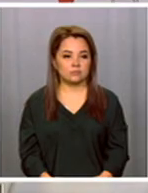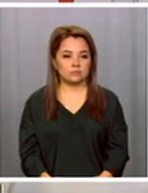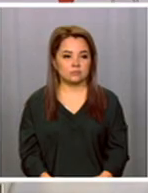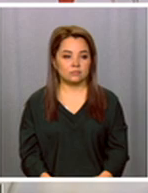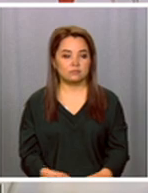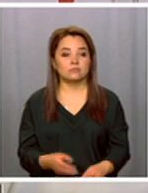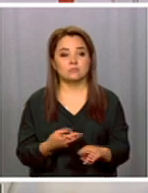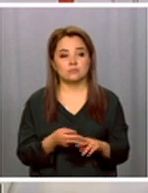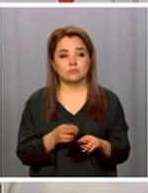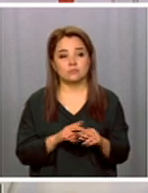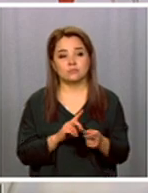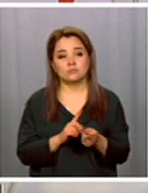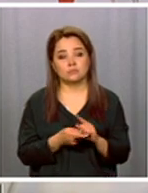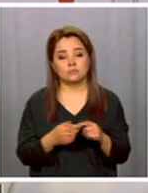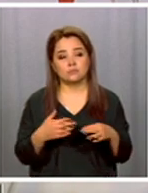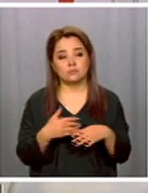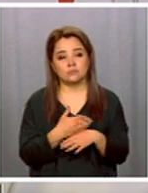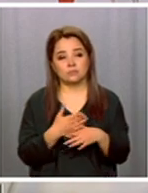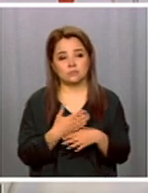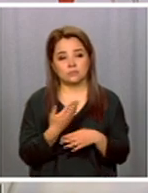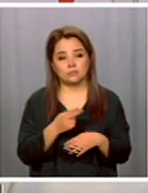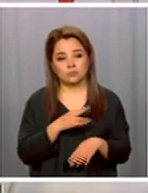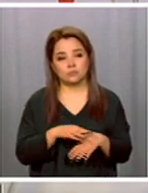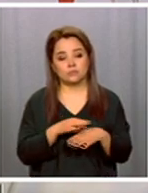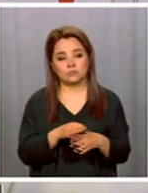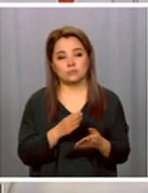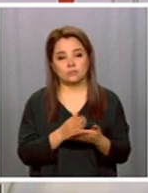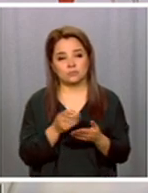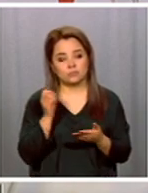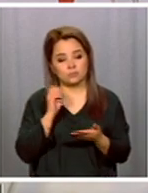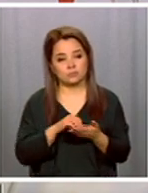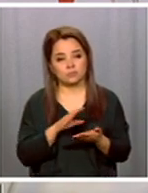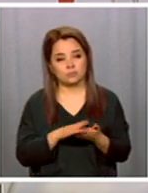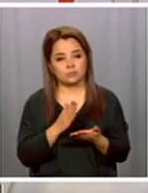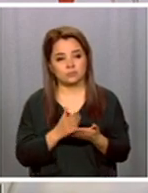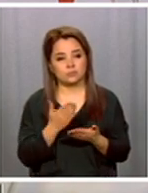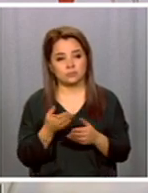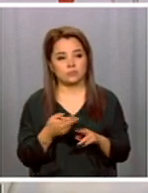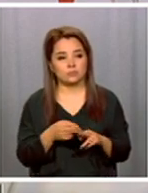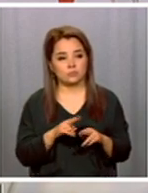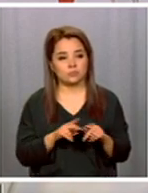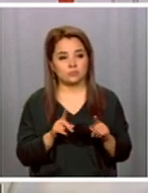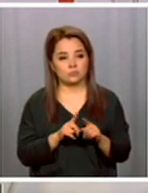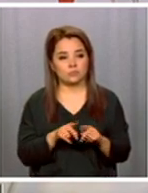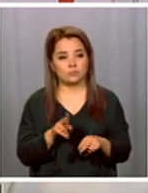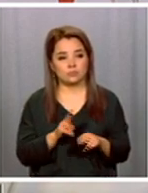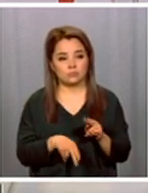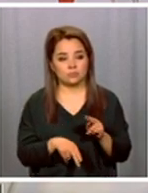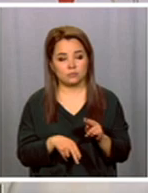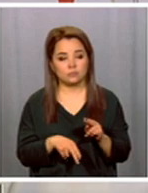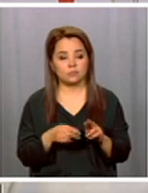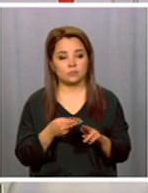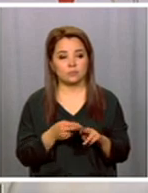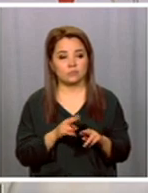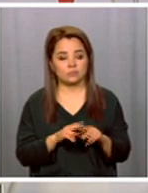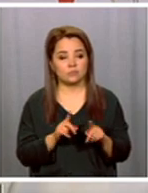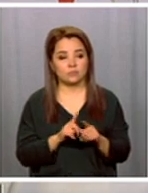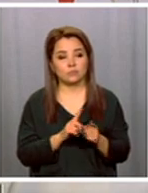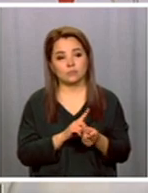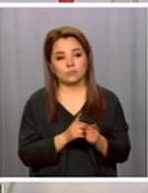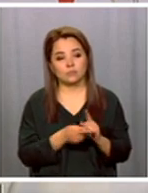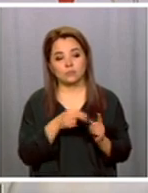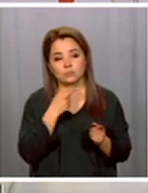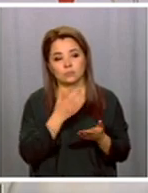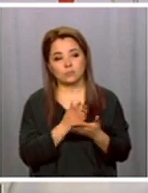Бұл өзгеріс реакцияның жүру белгісі. Осы жерден тоқтатайық, себебі өзгеріс